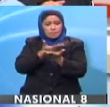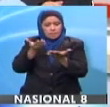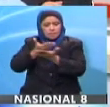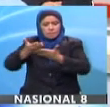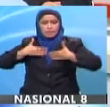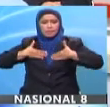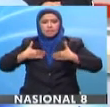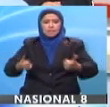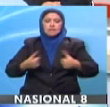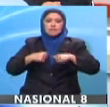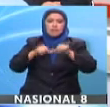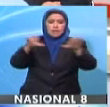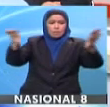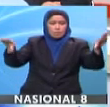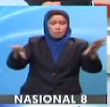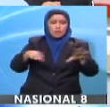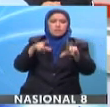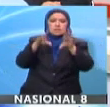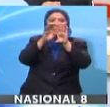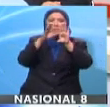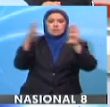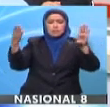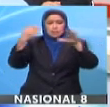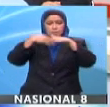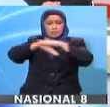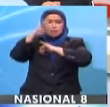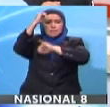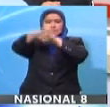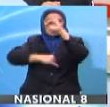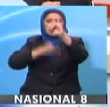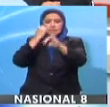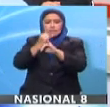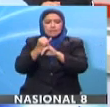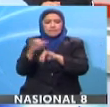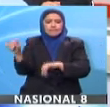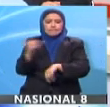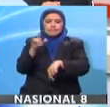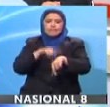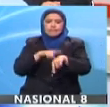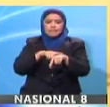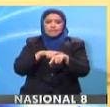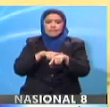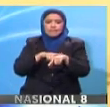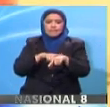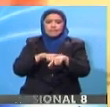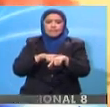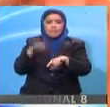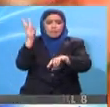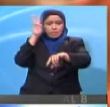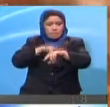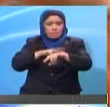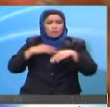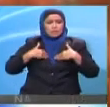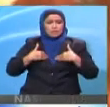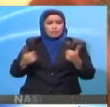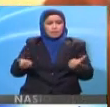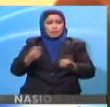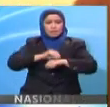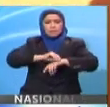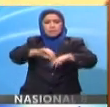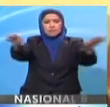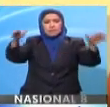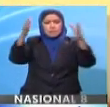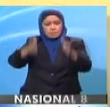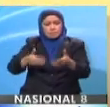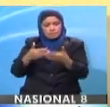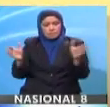ditingkatkan terutamanya di pintu-pintu masuk antarabangsa pada masa sama KAD amaran kesihatan juga diedarkan kepada orang awam dan